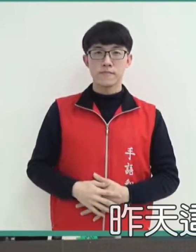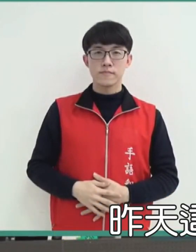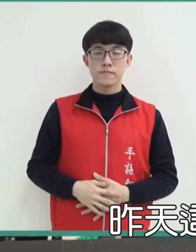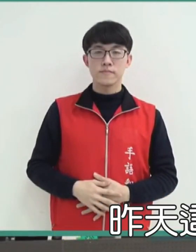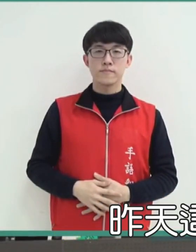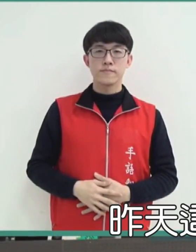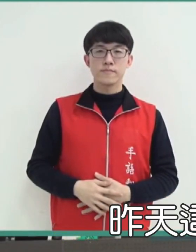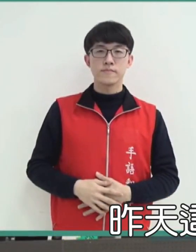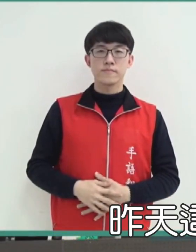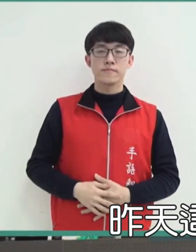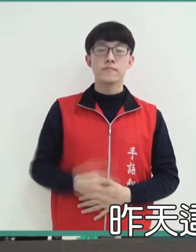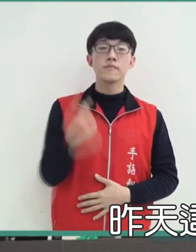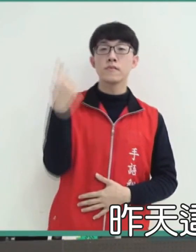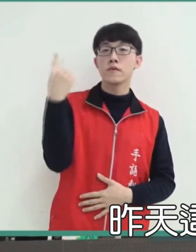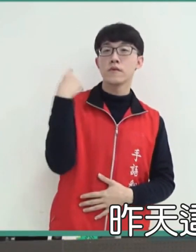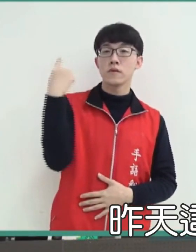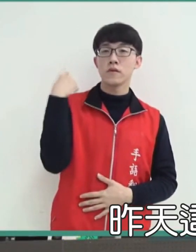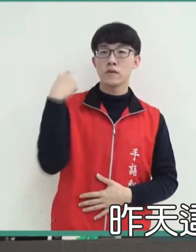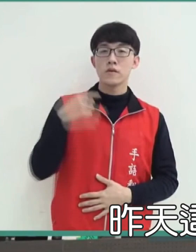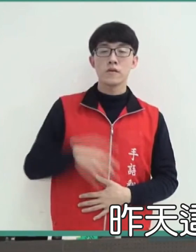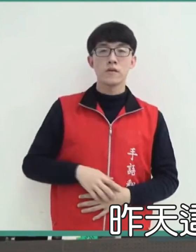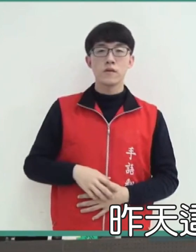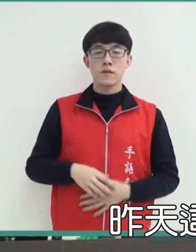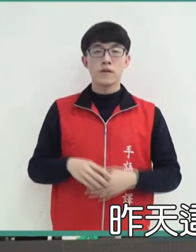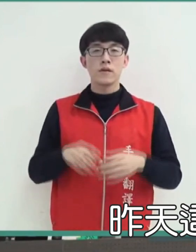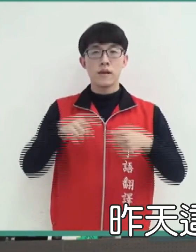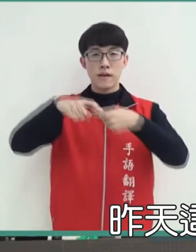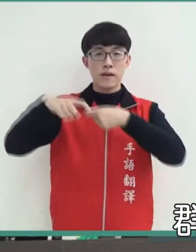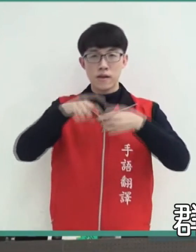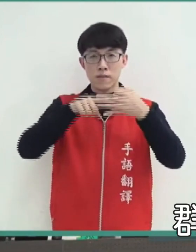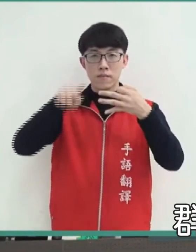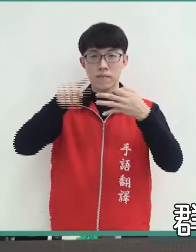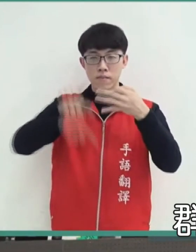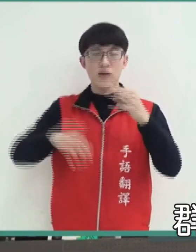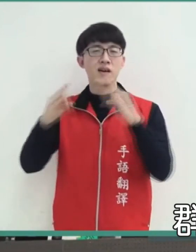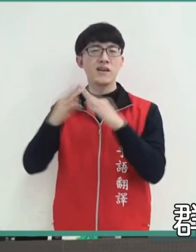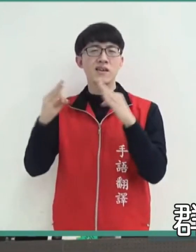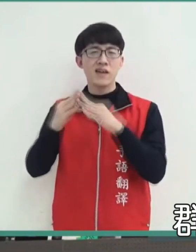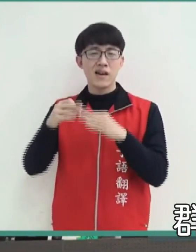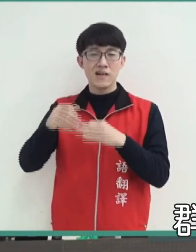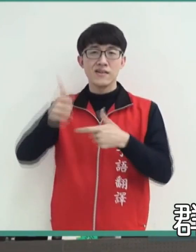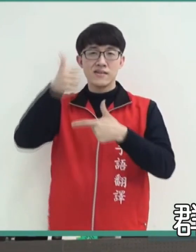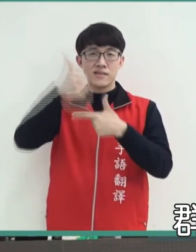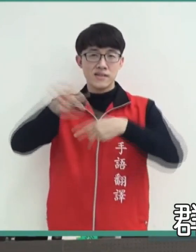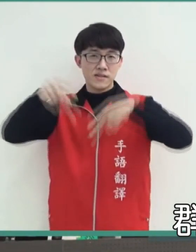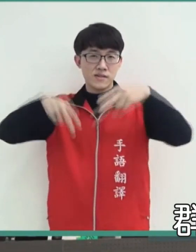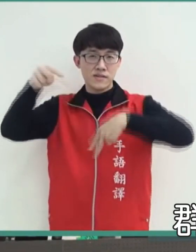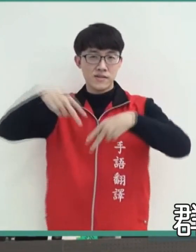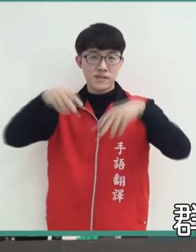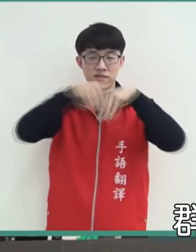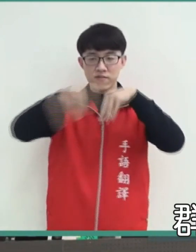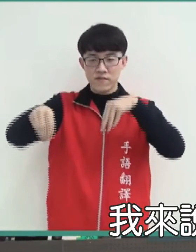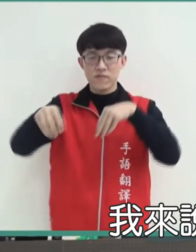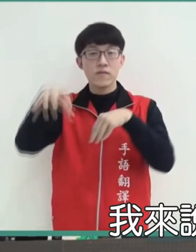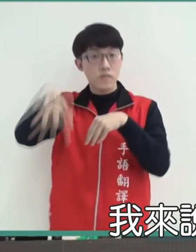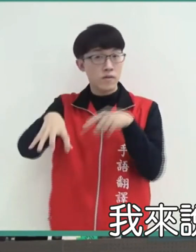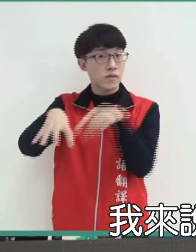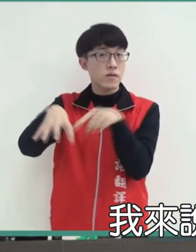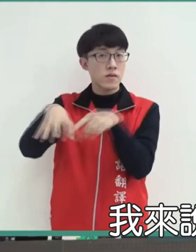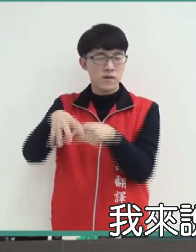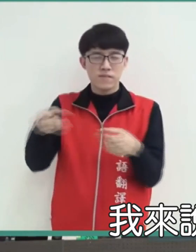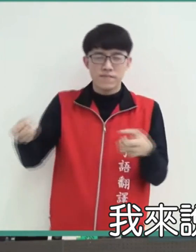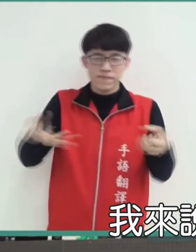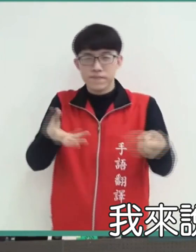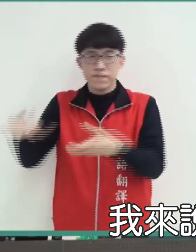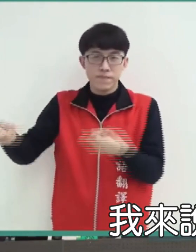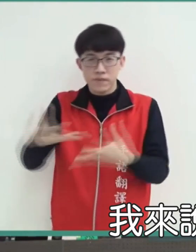昨天这个联邦银行建行分行的群聚这个感染的事件，我来说明一